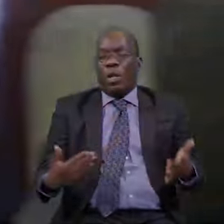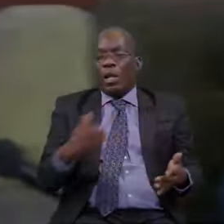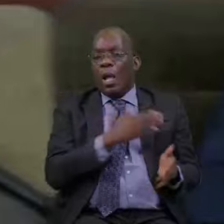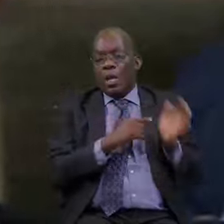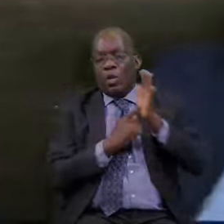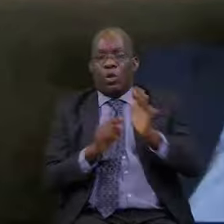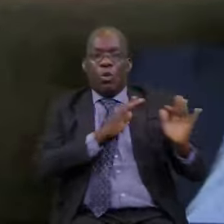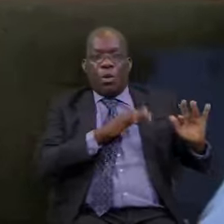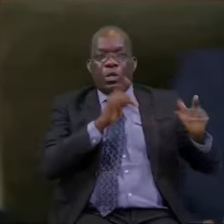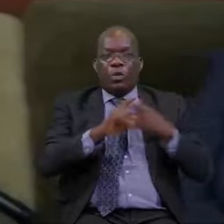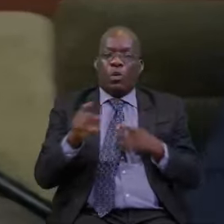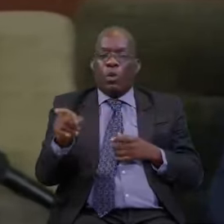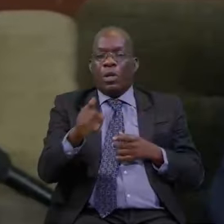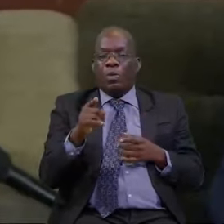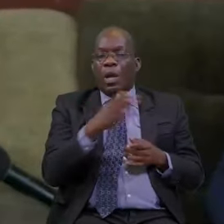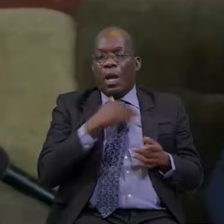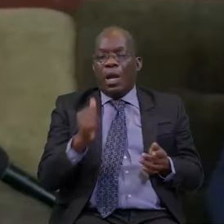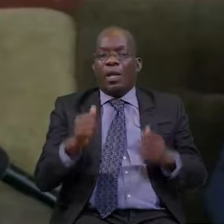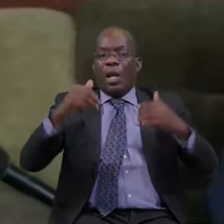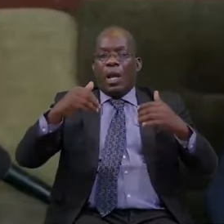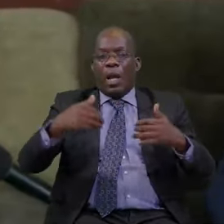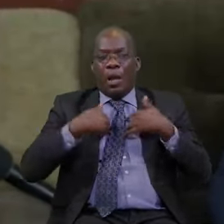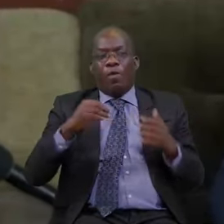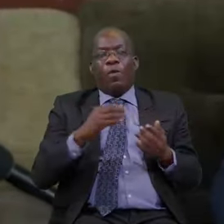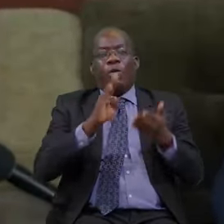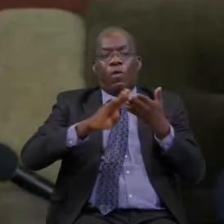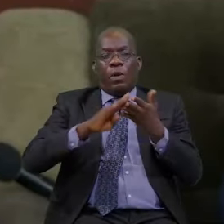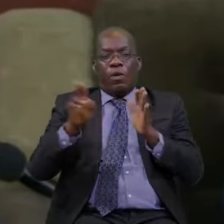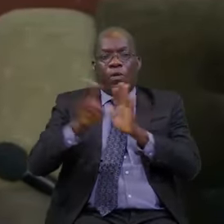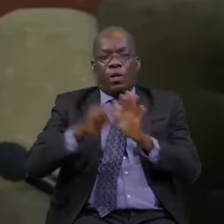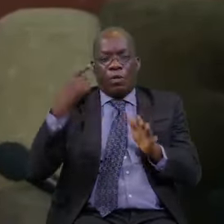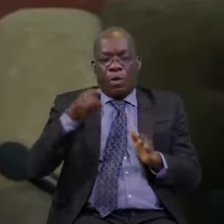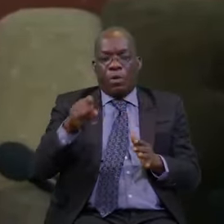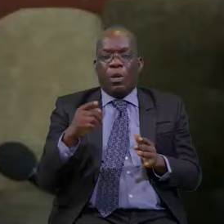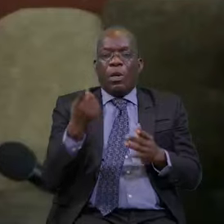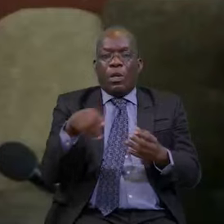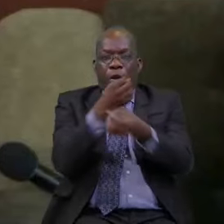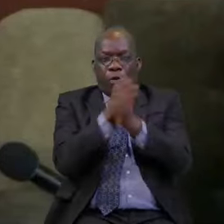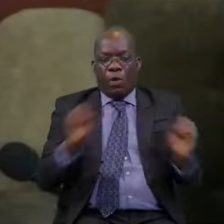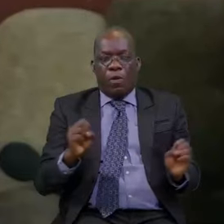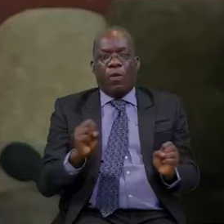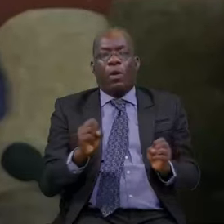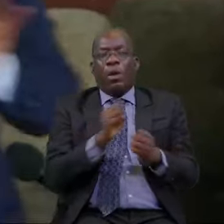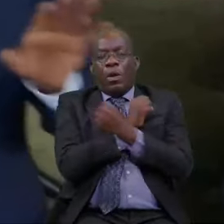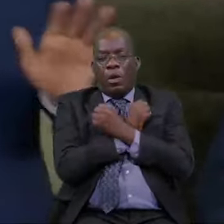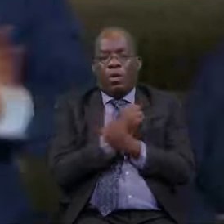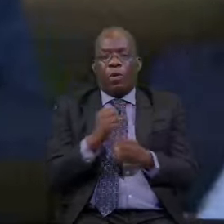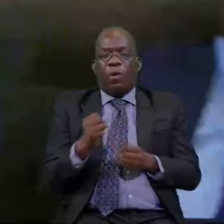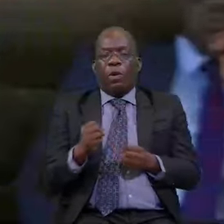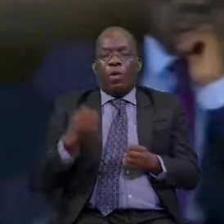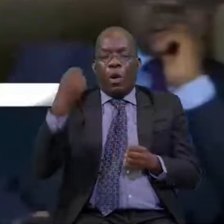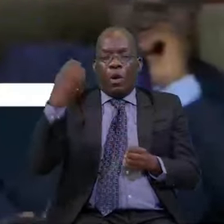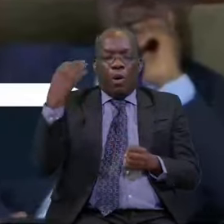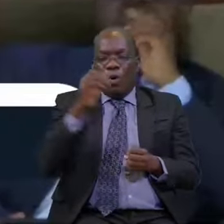sympathisé avec lui. Et il a racheté la passion rédemptrice